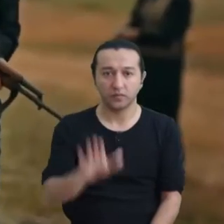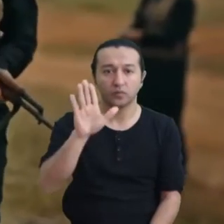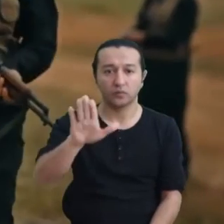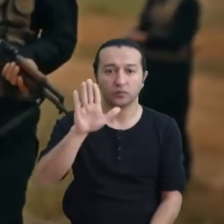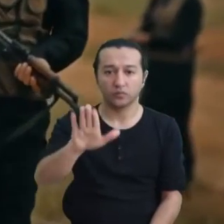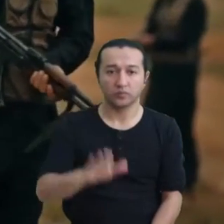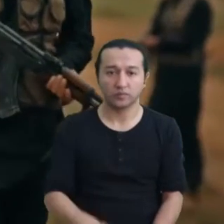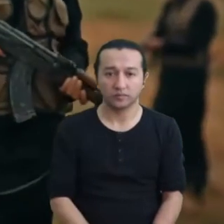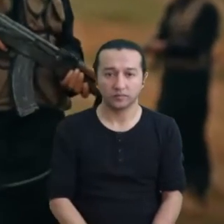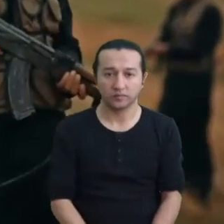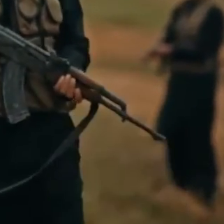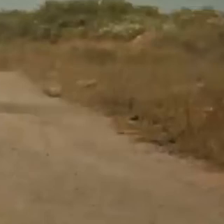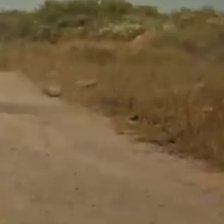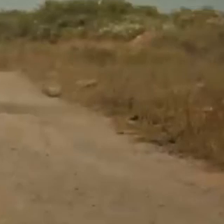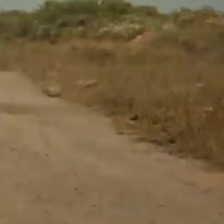Dur.